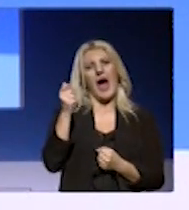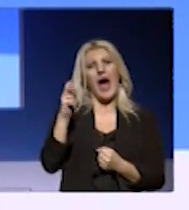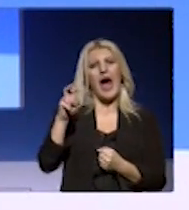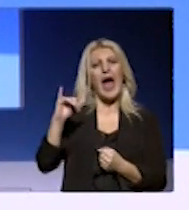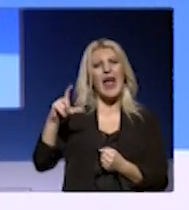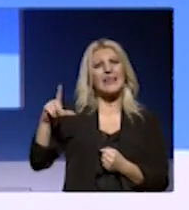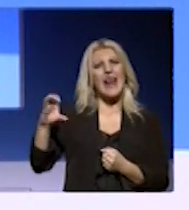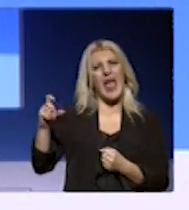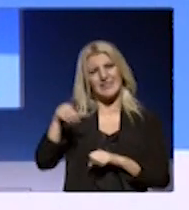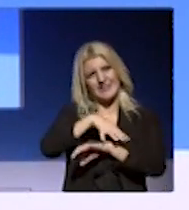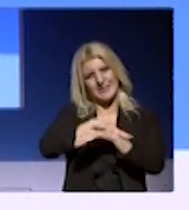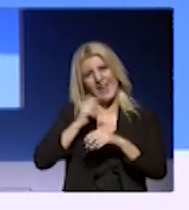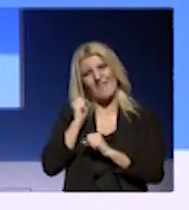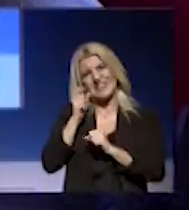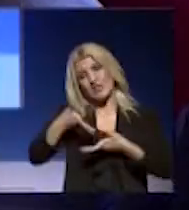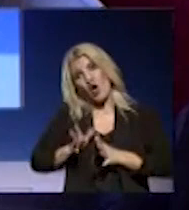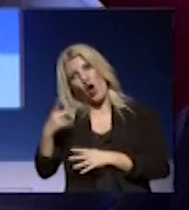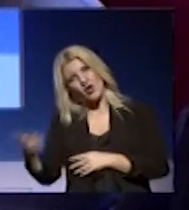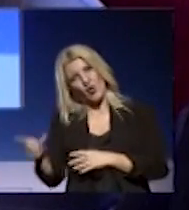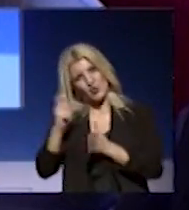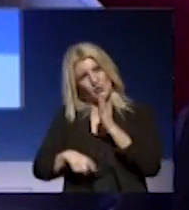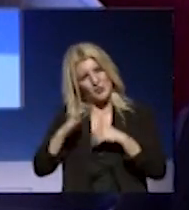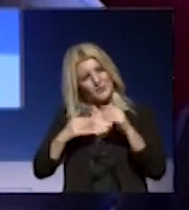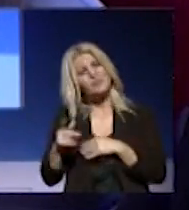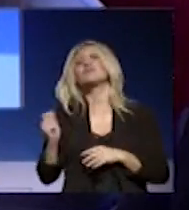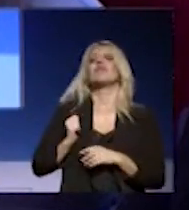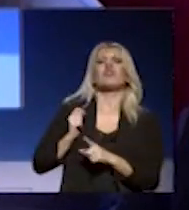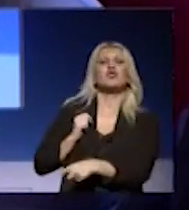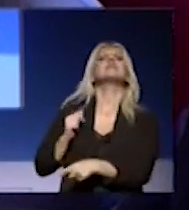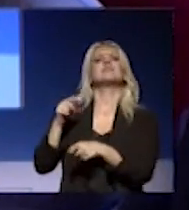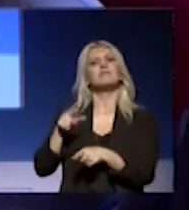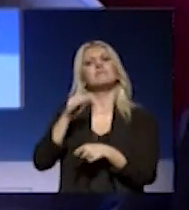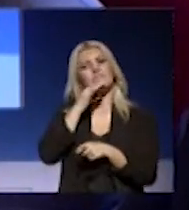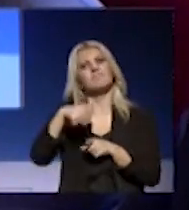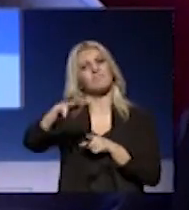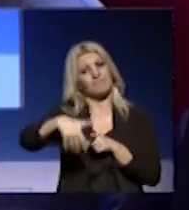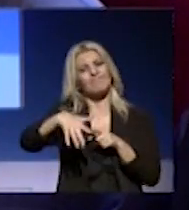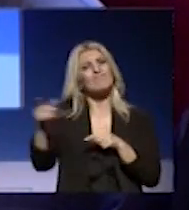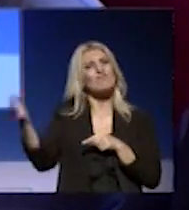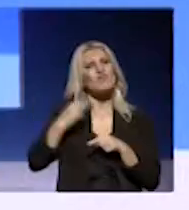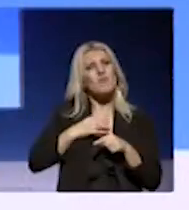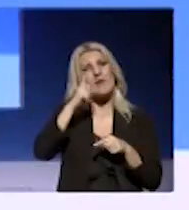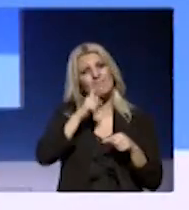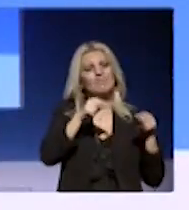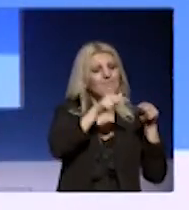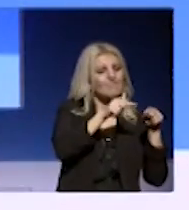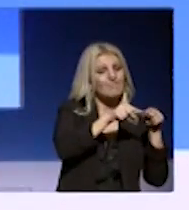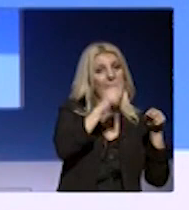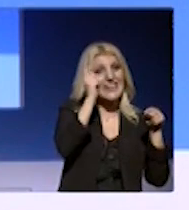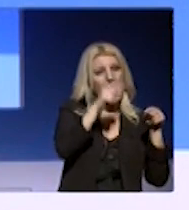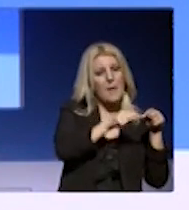την Δυτική Μεσσηνία. Θα ολοκληρωθεί ο δρόμος εντός του χρονοδιαγράμματος, διότι όπως είπες, είναι